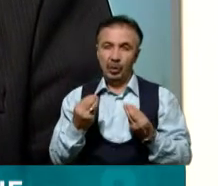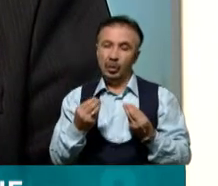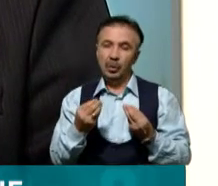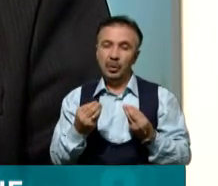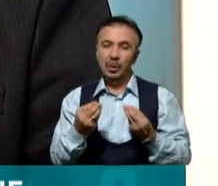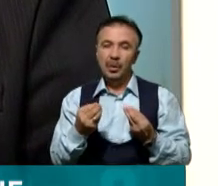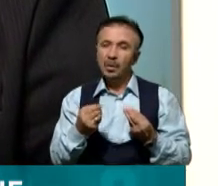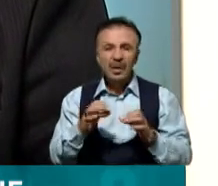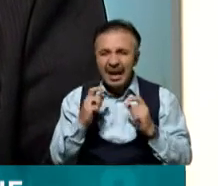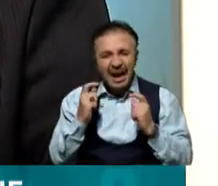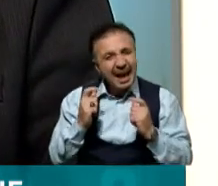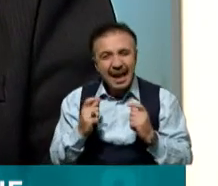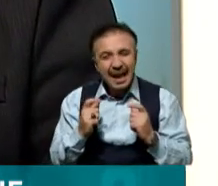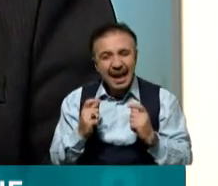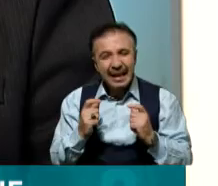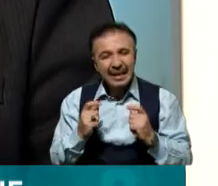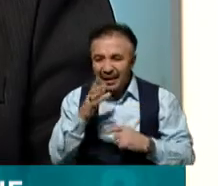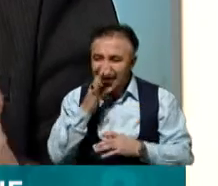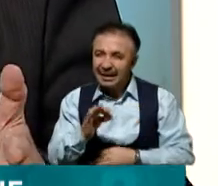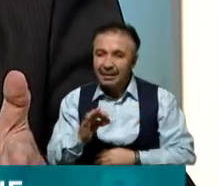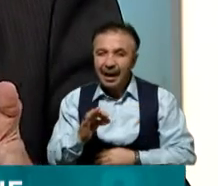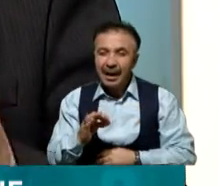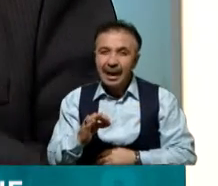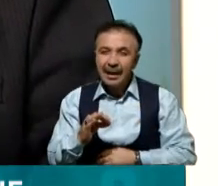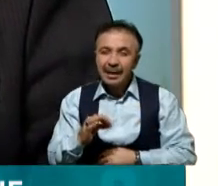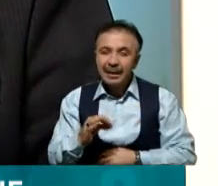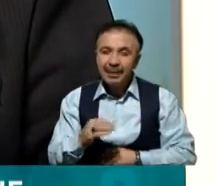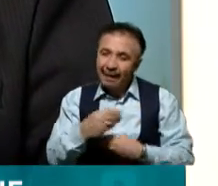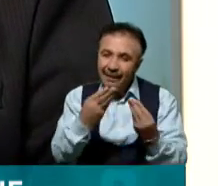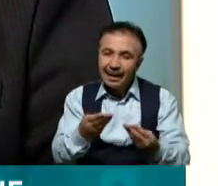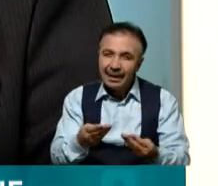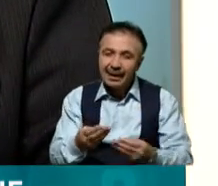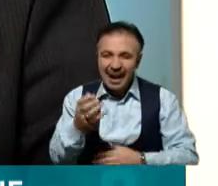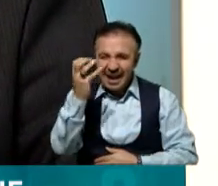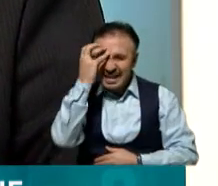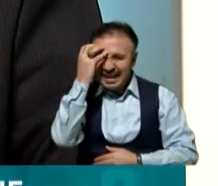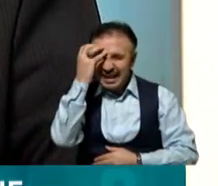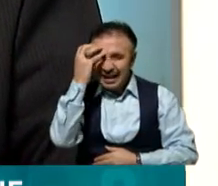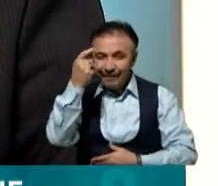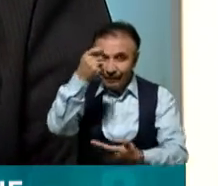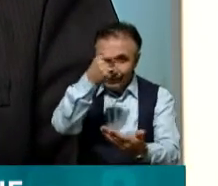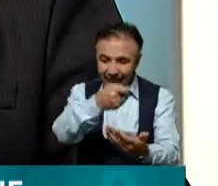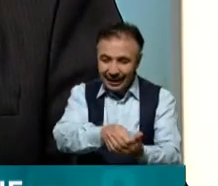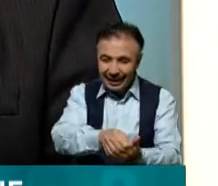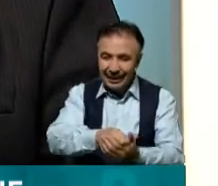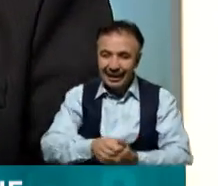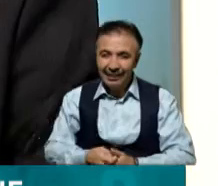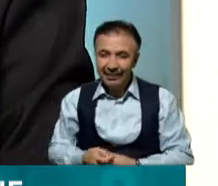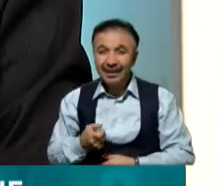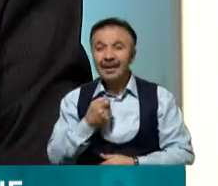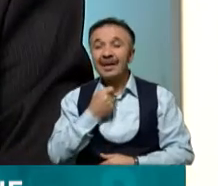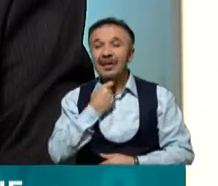Nereye verecek onu? Sadaka mahalline verecek. Kendi kardeşimizin söylediği gibi fakirlere,